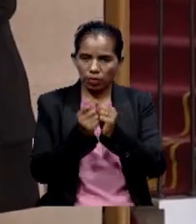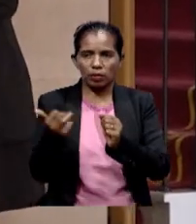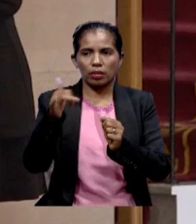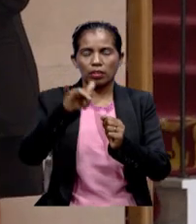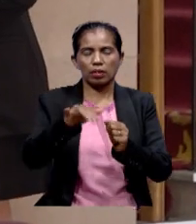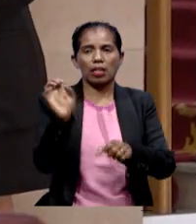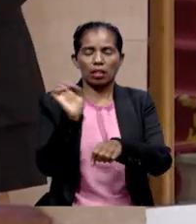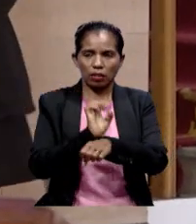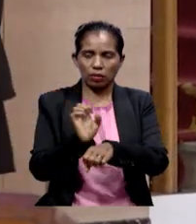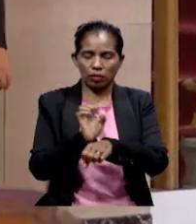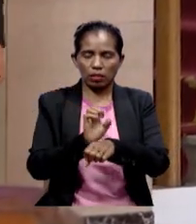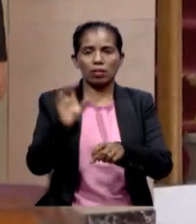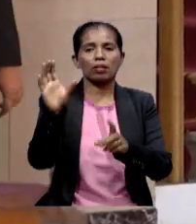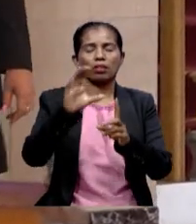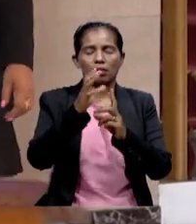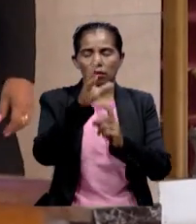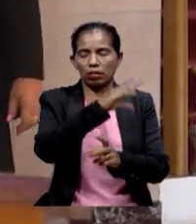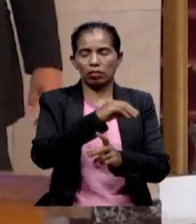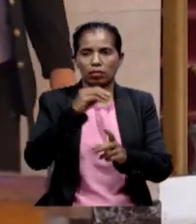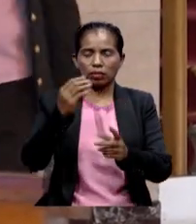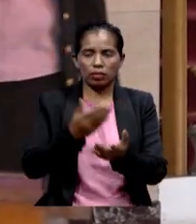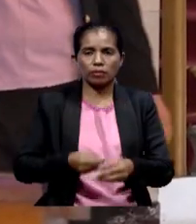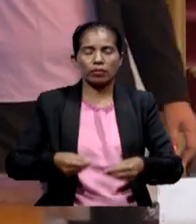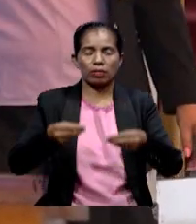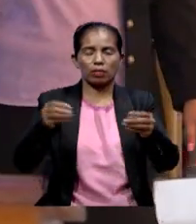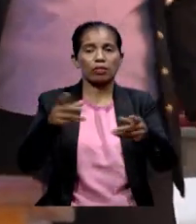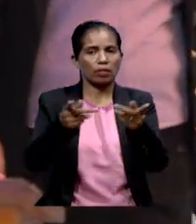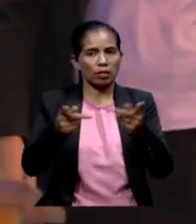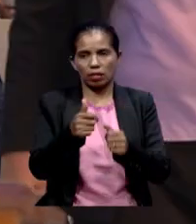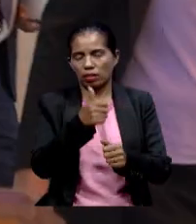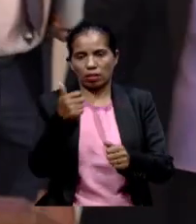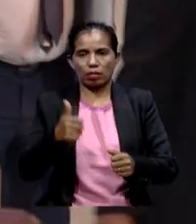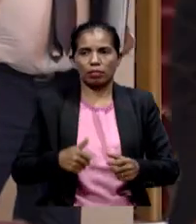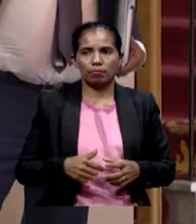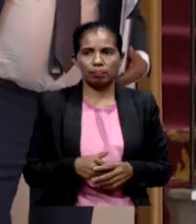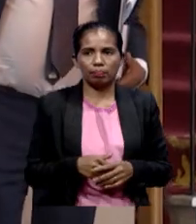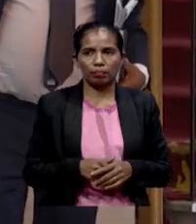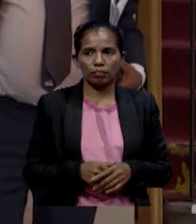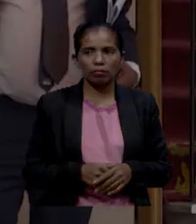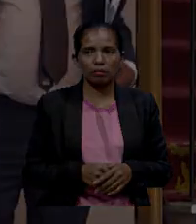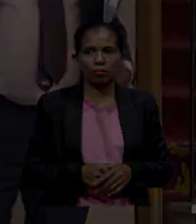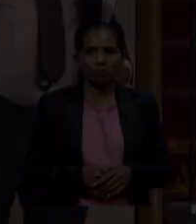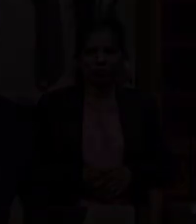setor economia, comércio no se explora tan setor seluk. Bem-vinda Simenes, GMN.